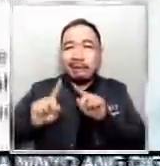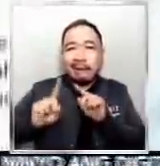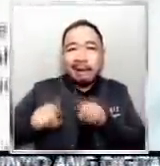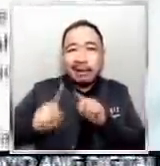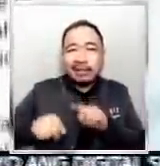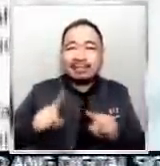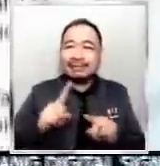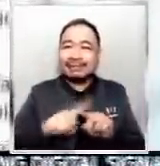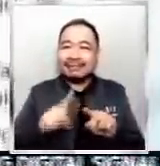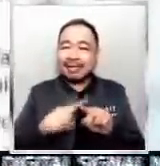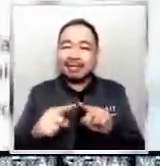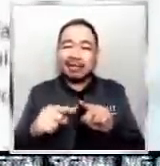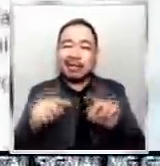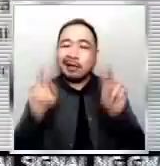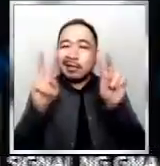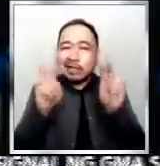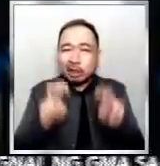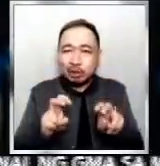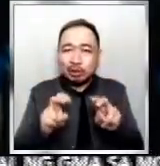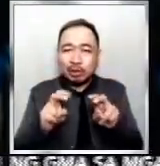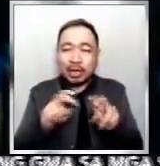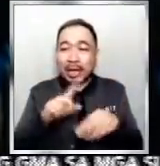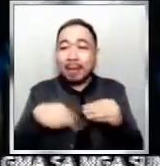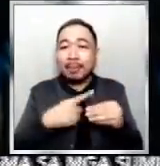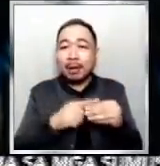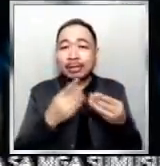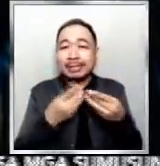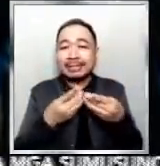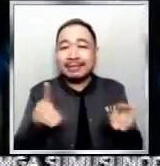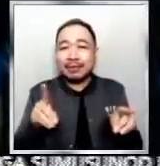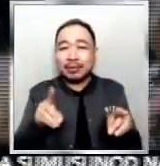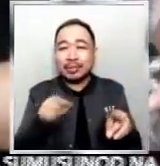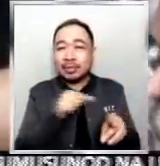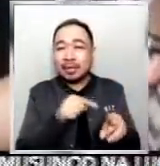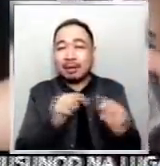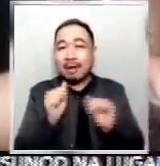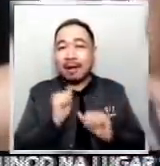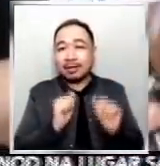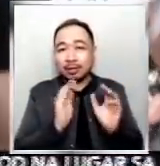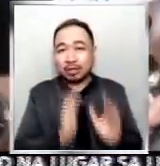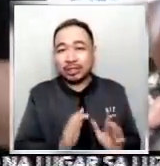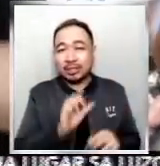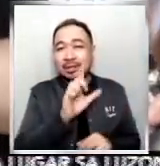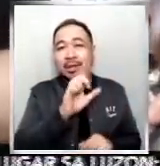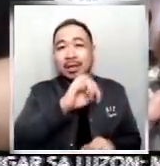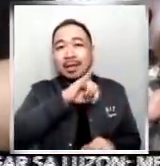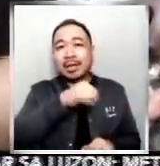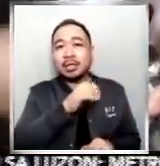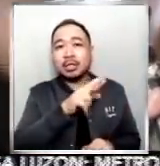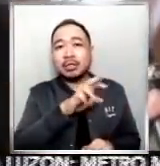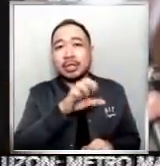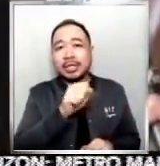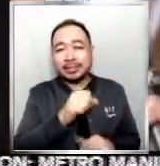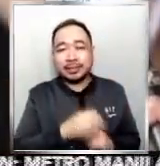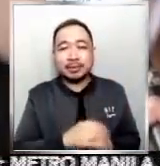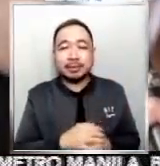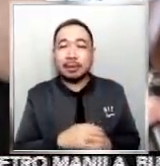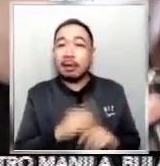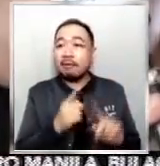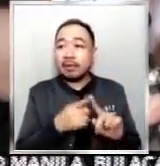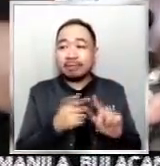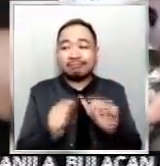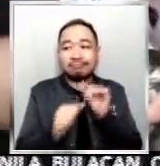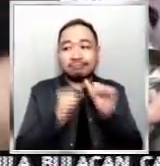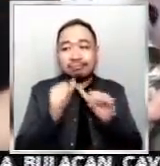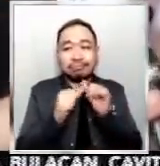iniuugnay sa kanya sa hiwalayan nila ng aktres na si LJ Reyes. Una, itinanggi niya ang aligasyon na paggamit